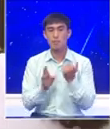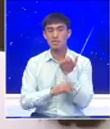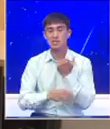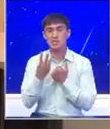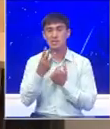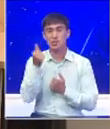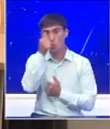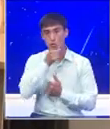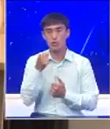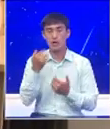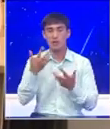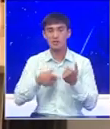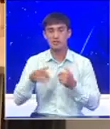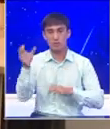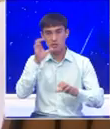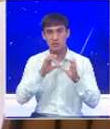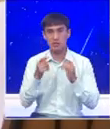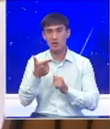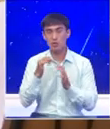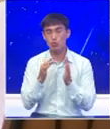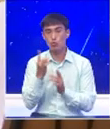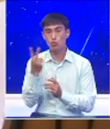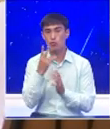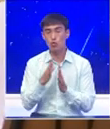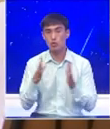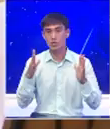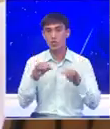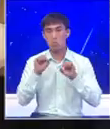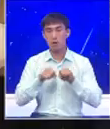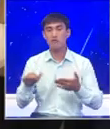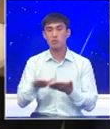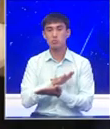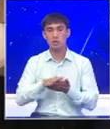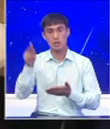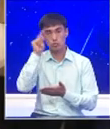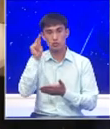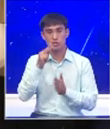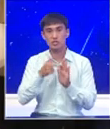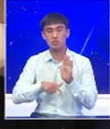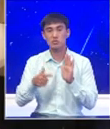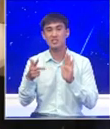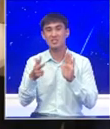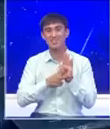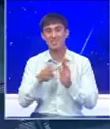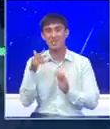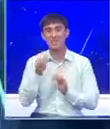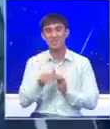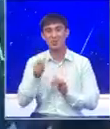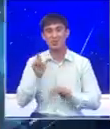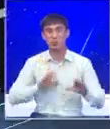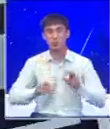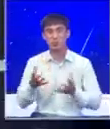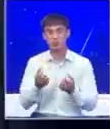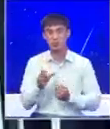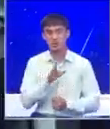количество образовательных грантов в стране удвоилось. В этом году право на бесплатное образование получили 73 тысячи студентов. Надежда